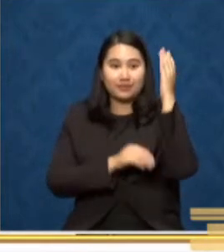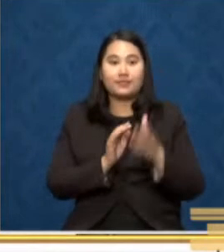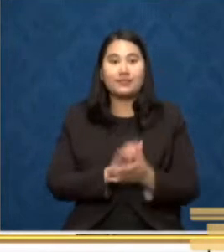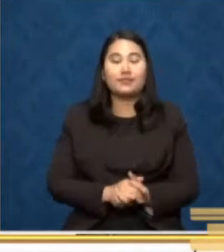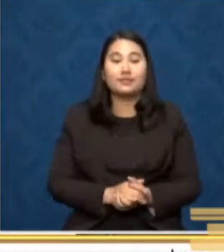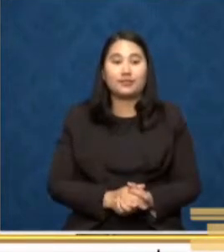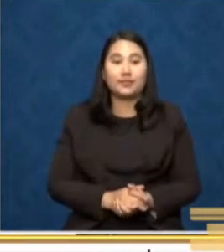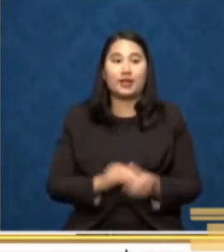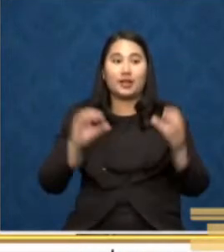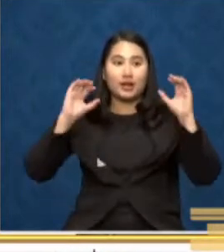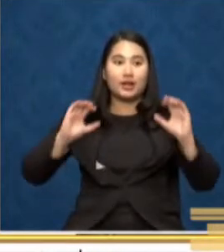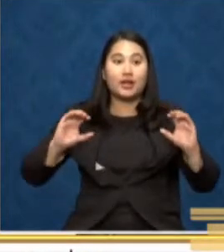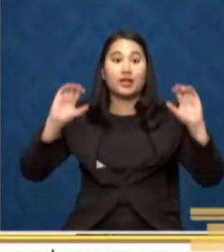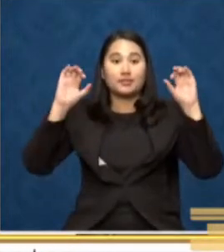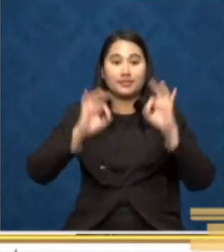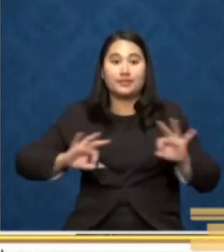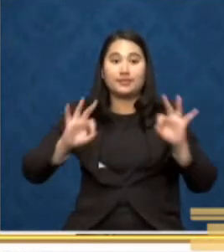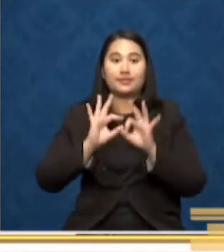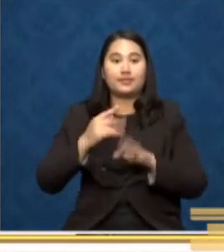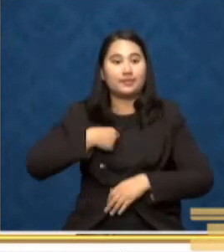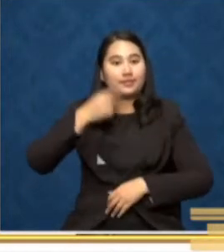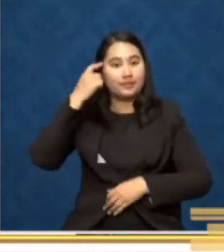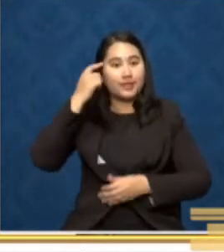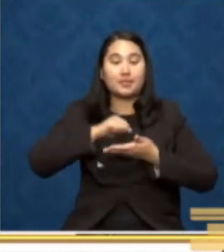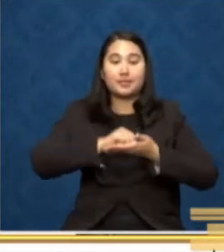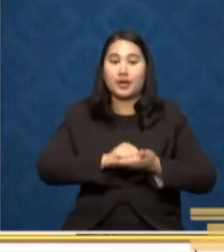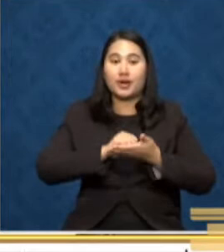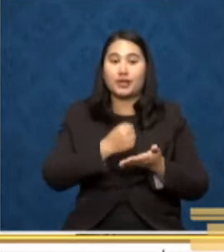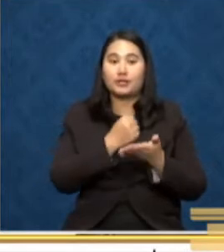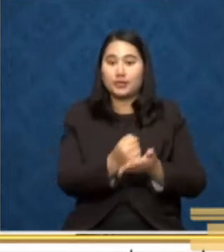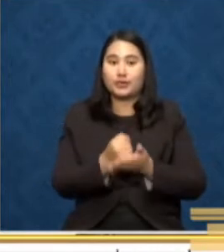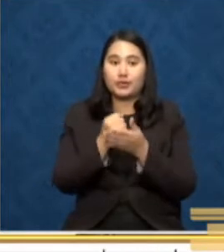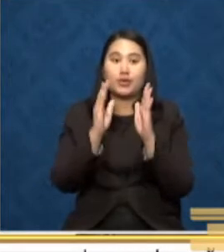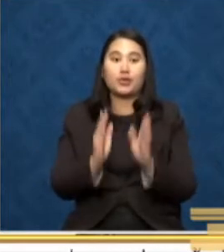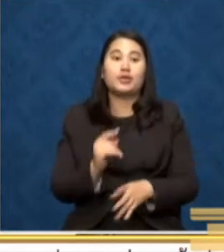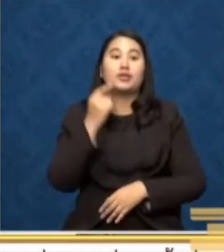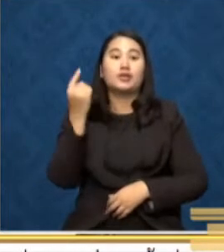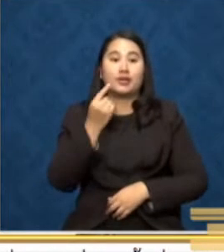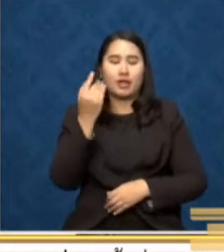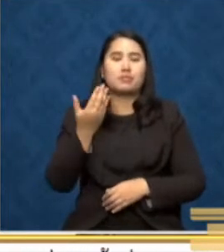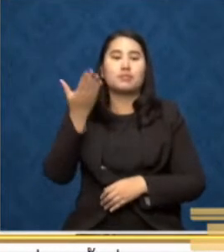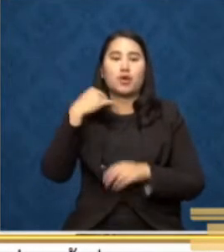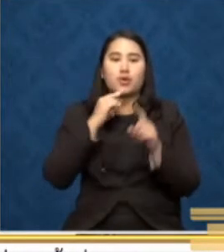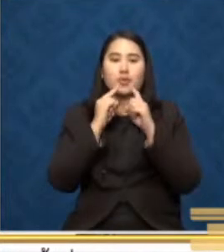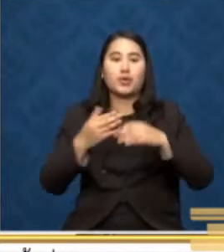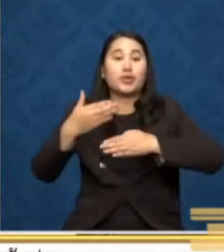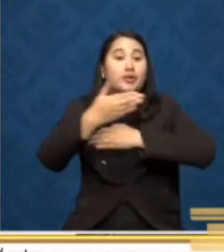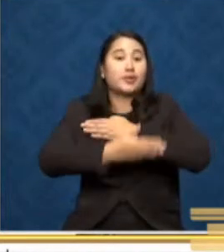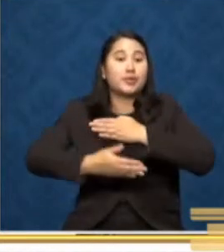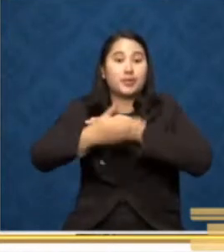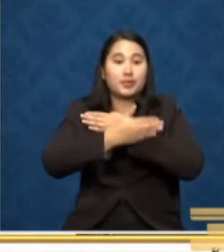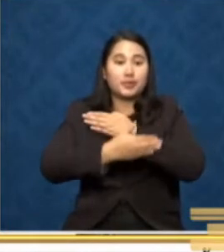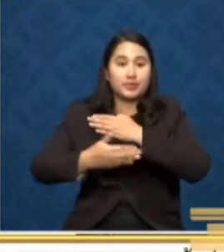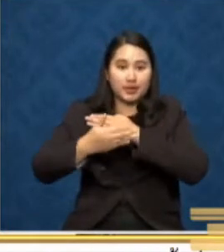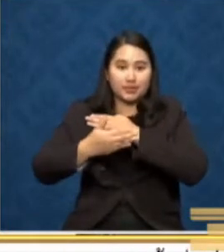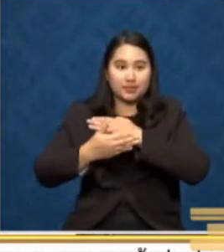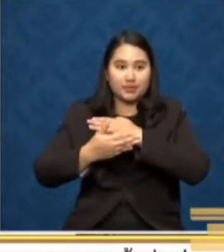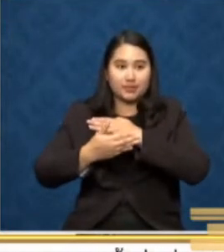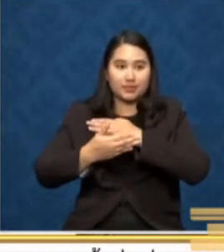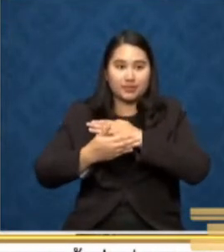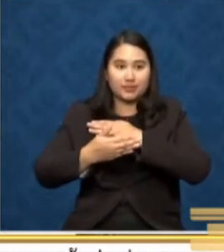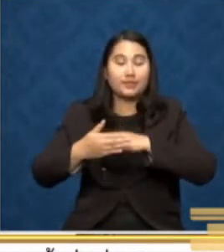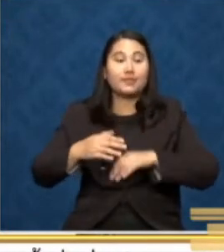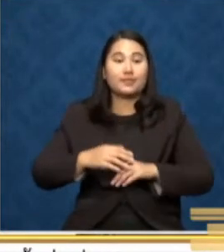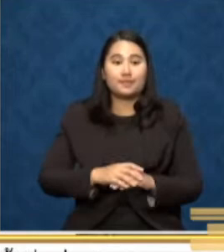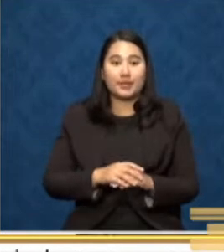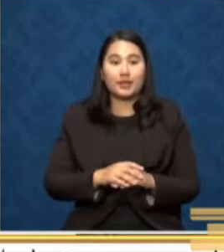นั้นแล้วรัฐบาลเองจะต้องให้อำนวยความสะดวกกับนักท่องเที่ยวครับผมก็เคยหารือในเรื่องของรถไฟครับรถไฟรางคู่วันนี้เนี่ยมันไม่ใ